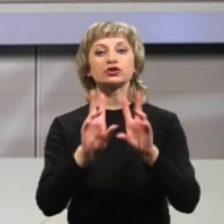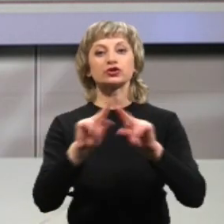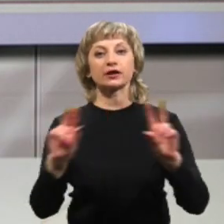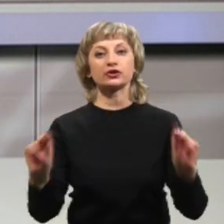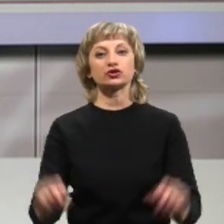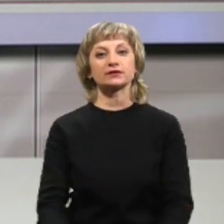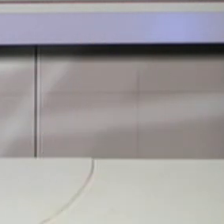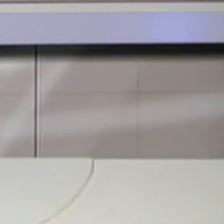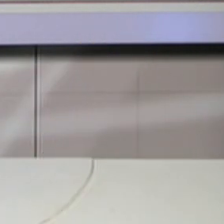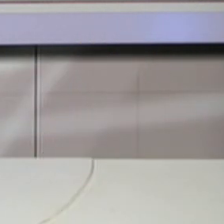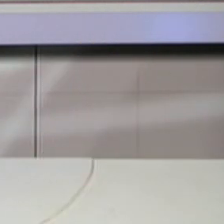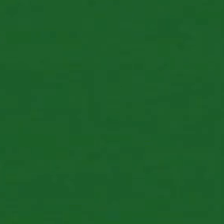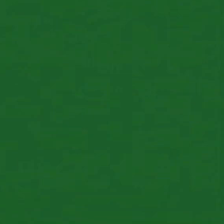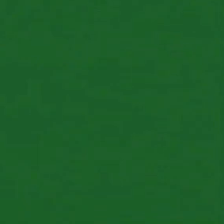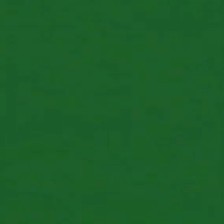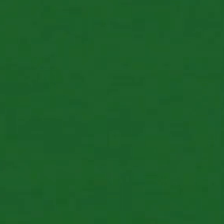щастить!